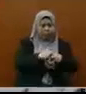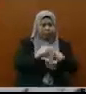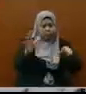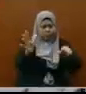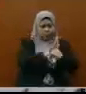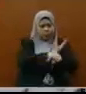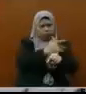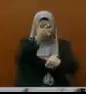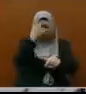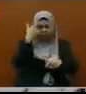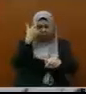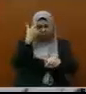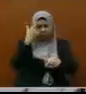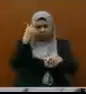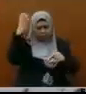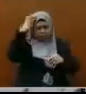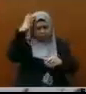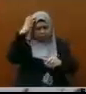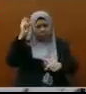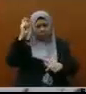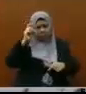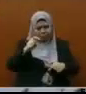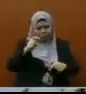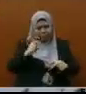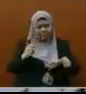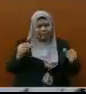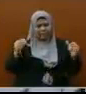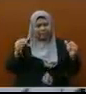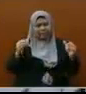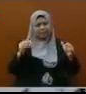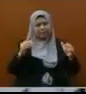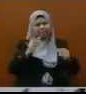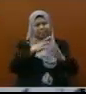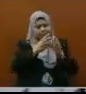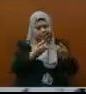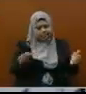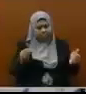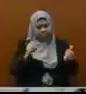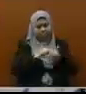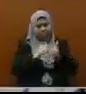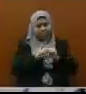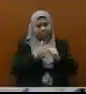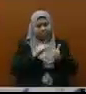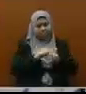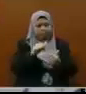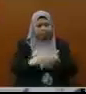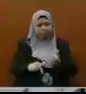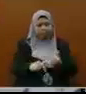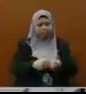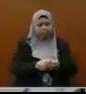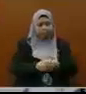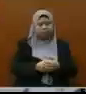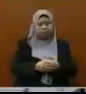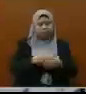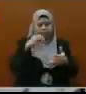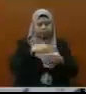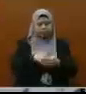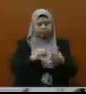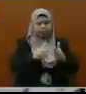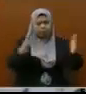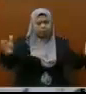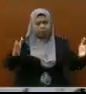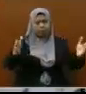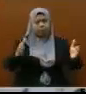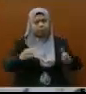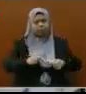ini menyelesaikan segala permasalahan banjir, terutamanya saliran tersumbat dan sebagainya, termasuklah pembesaran sungai. Tetapi